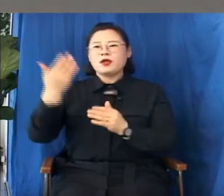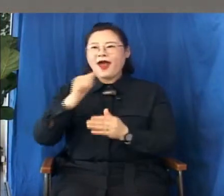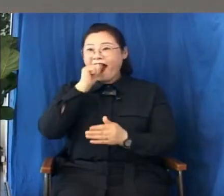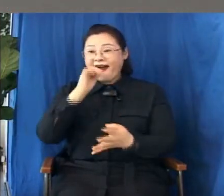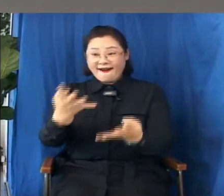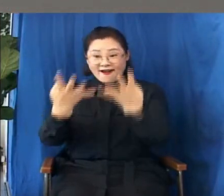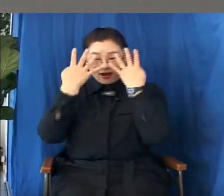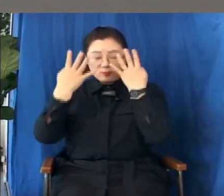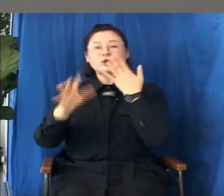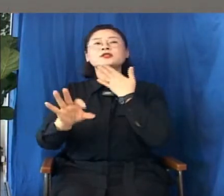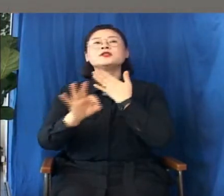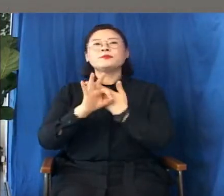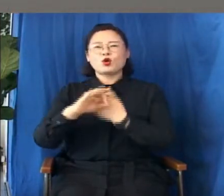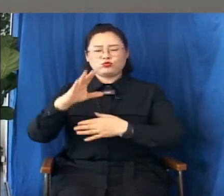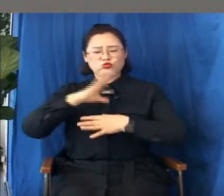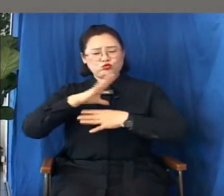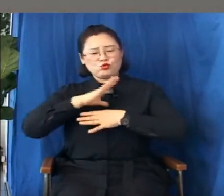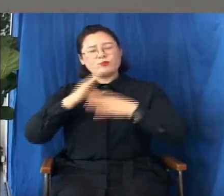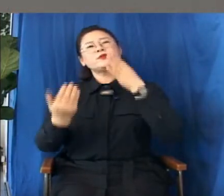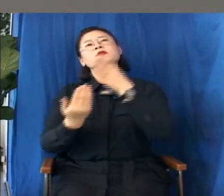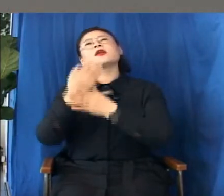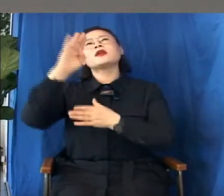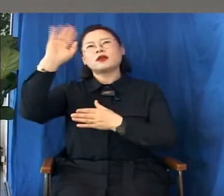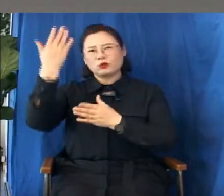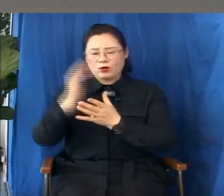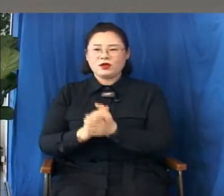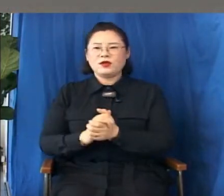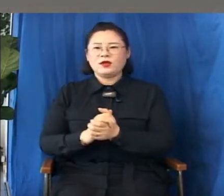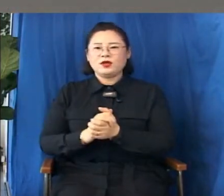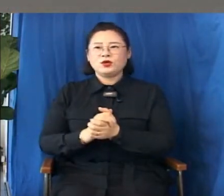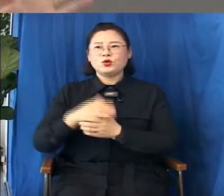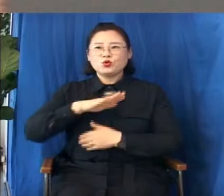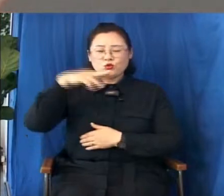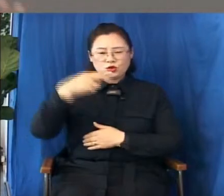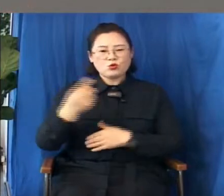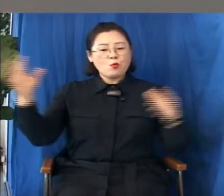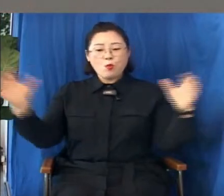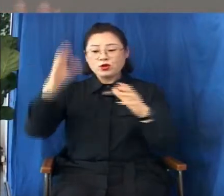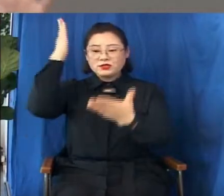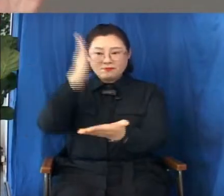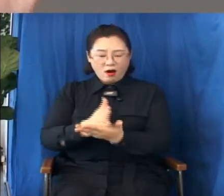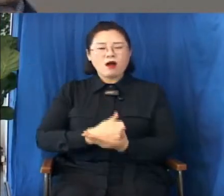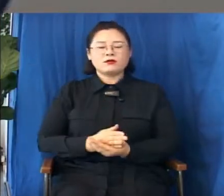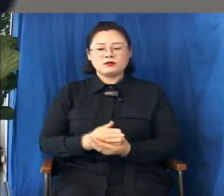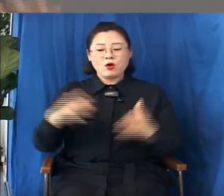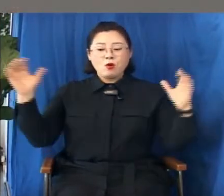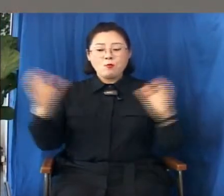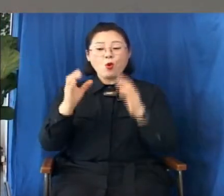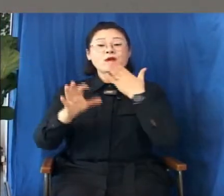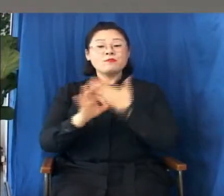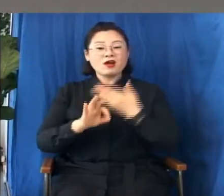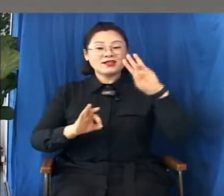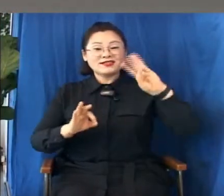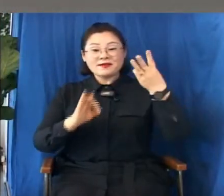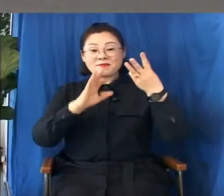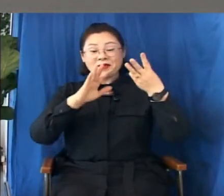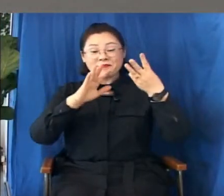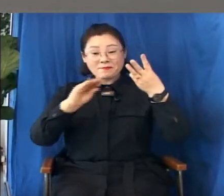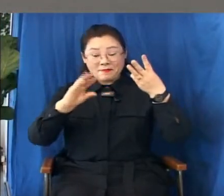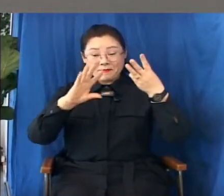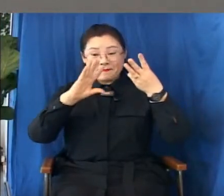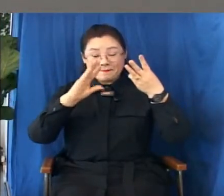되면 두려움이 생기지 않습니까? 우리도 모이지 마라. 모이면 300만 원 벌금이다.